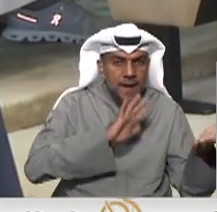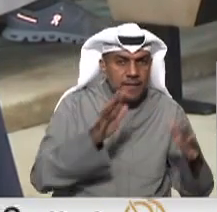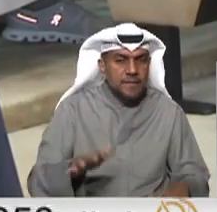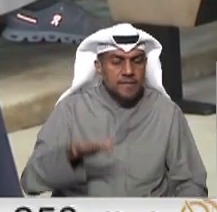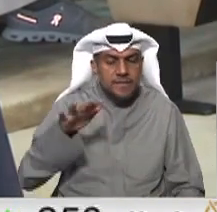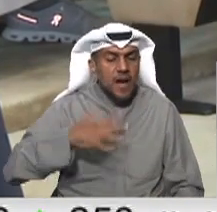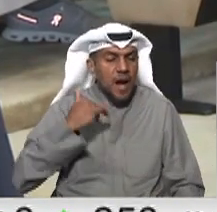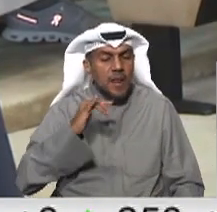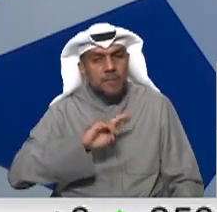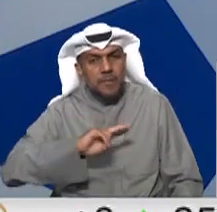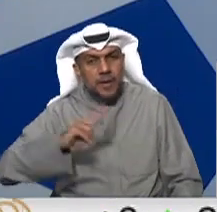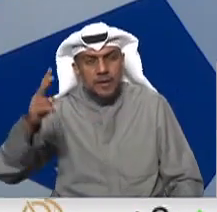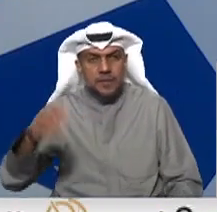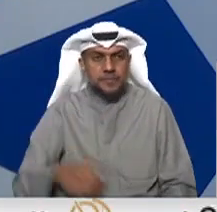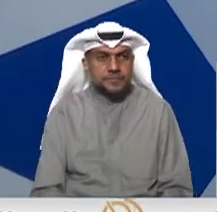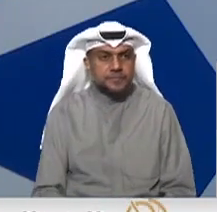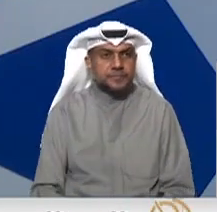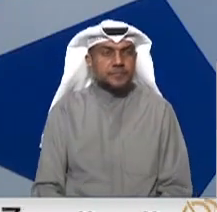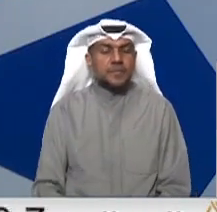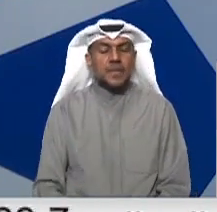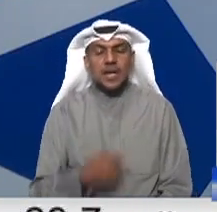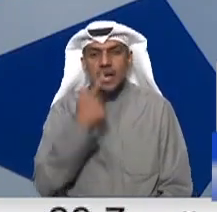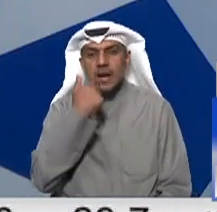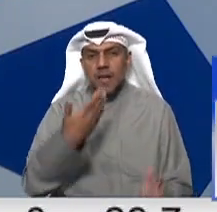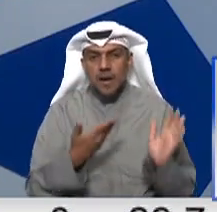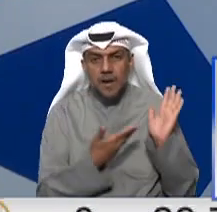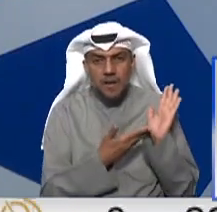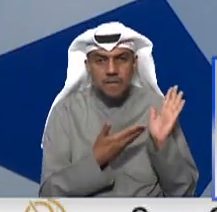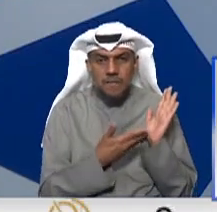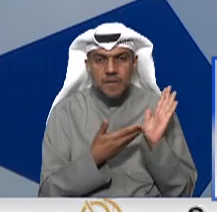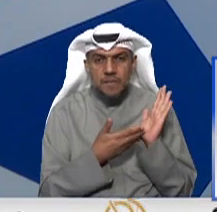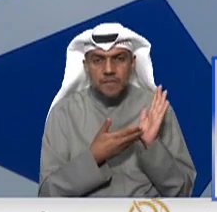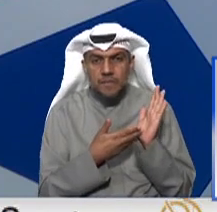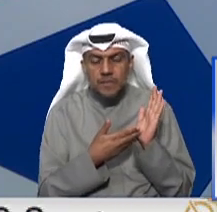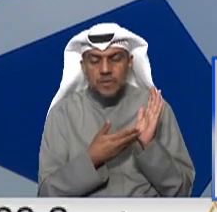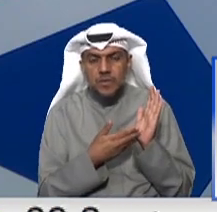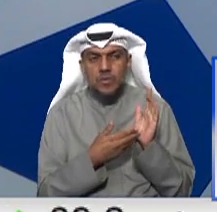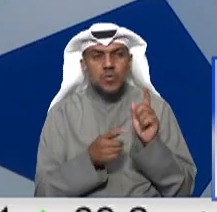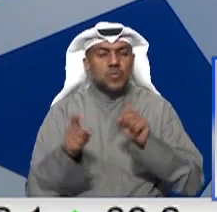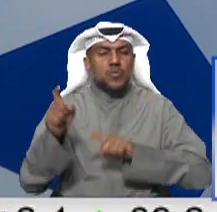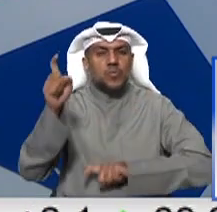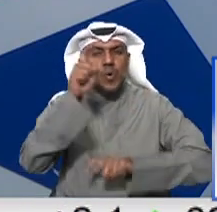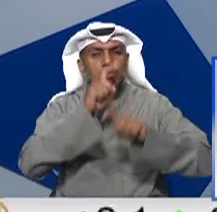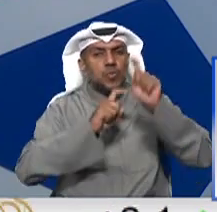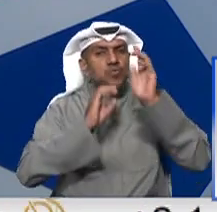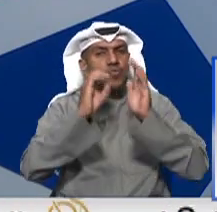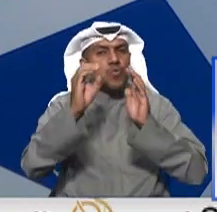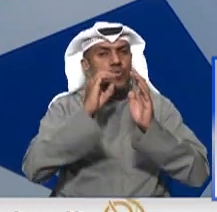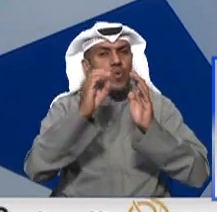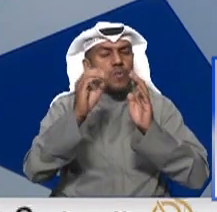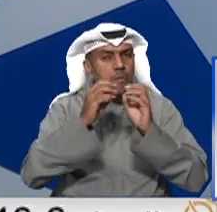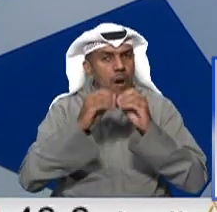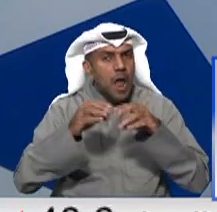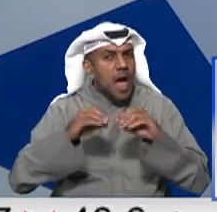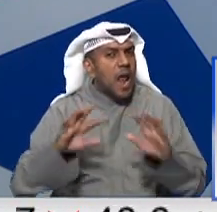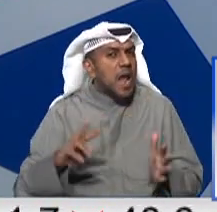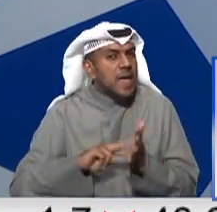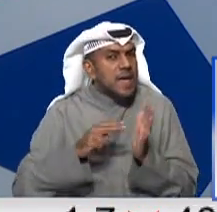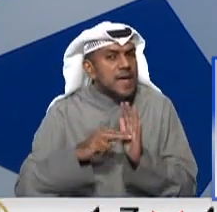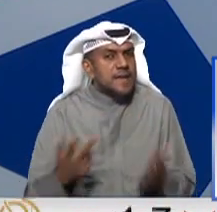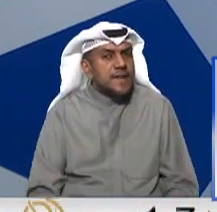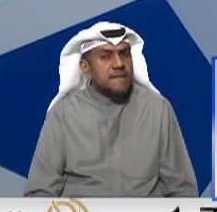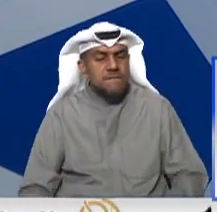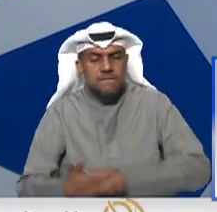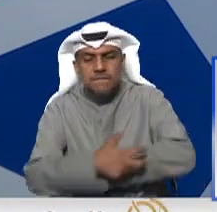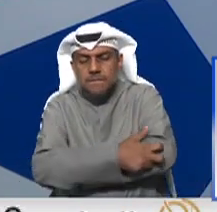الوطن العربي. التقرير عالج عدة أمور وعدة أبعاد على مستوى العالم العربي، أهمها الفقر المتعدد